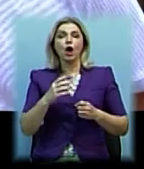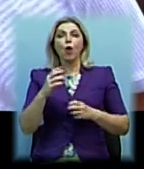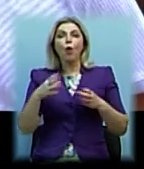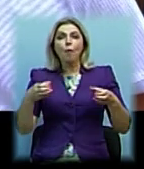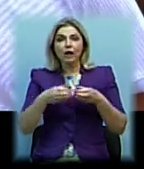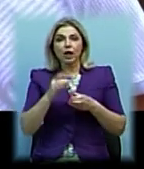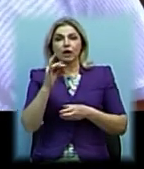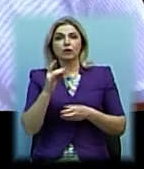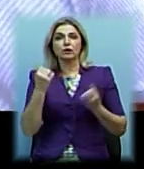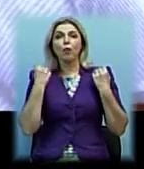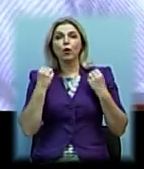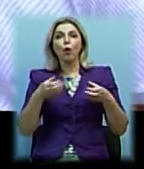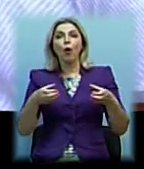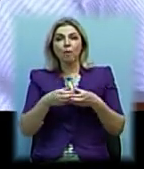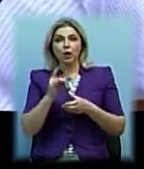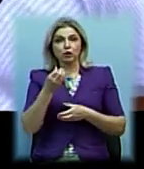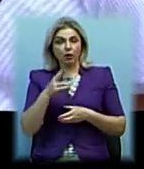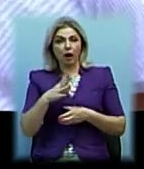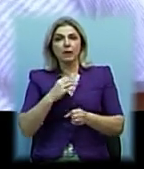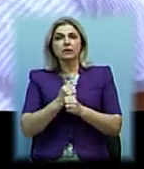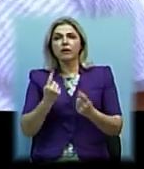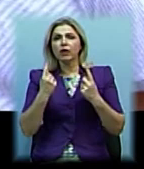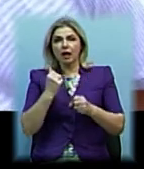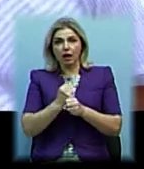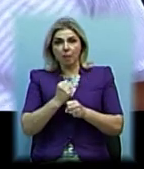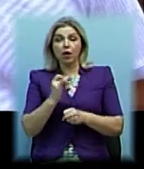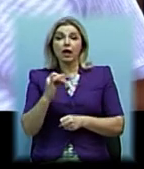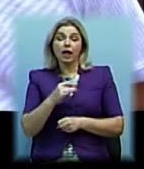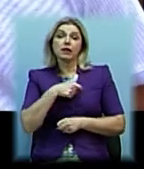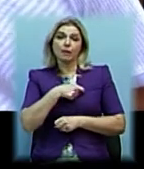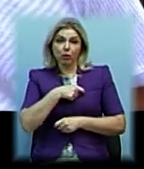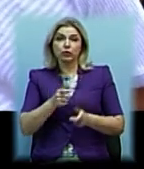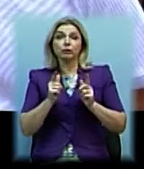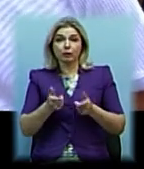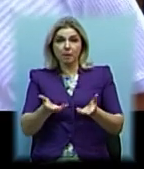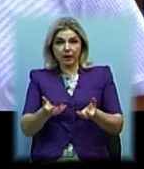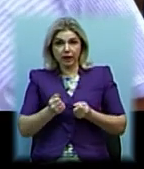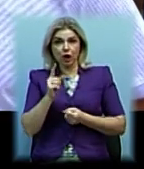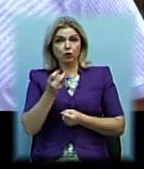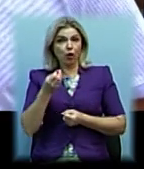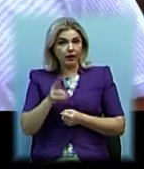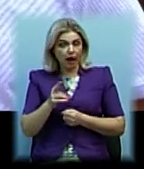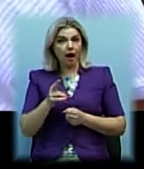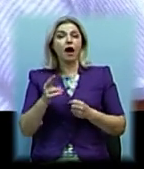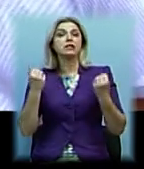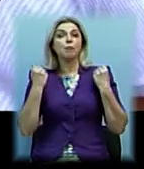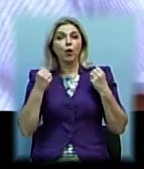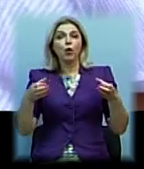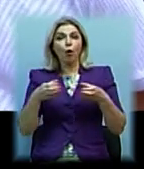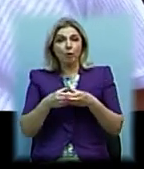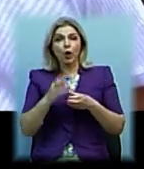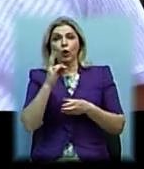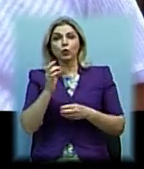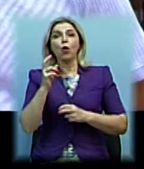Була зроблена величезна робота. І депутати міської ради згодні прийняти спорткомплекс «Зоря». Проте завод передає не весь